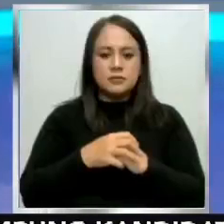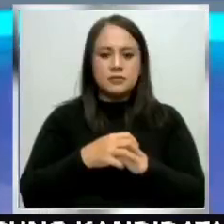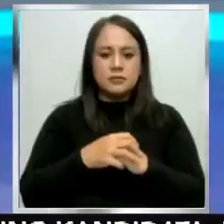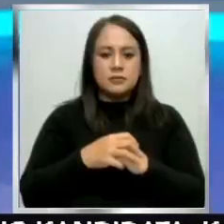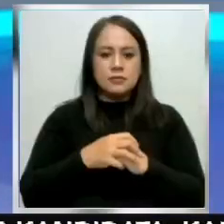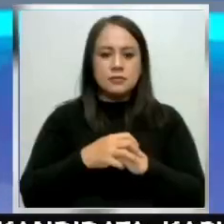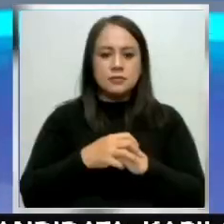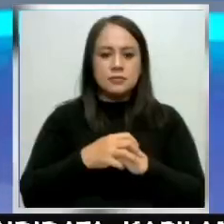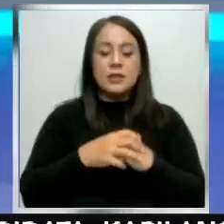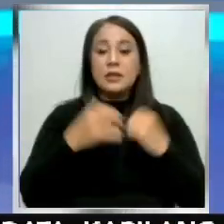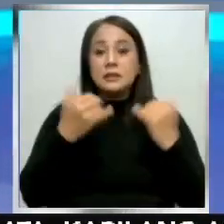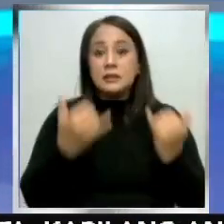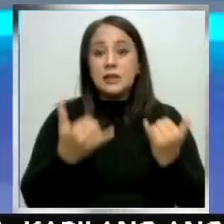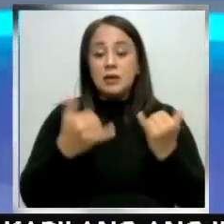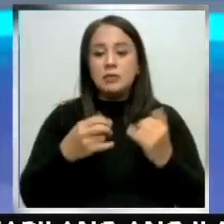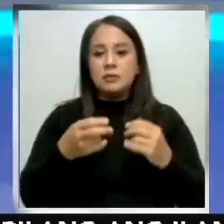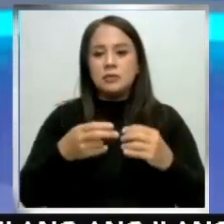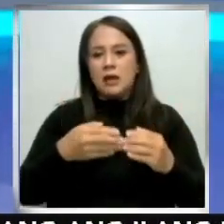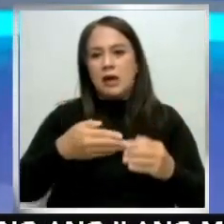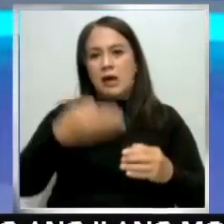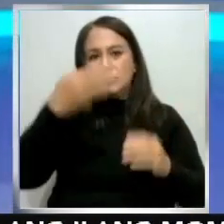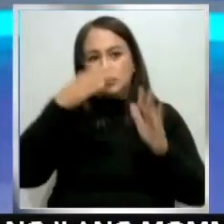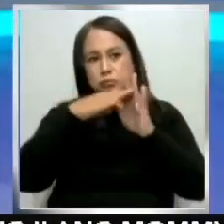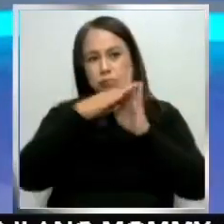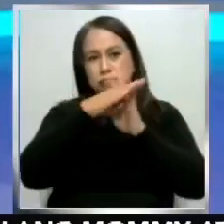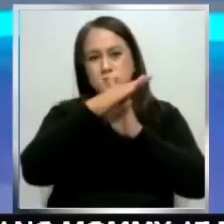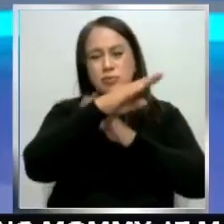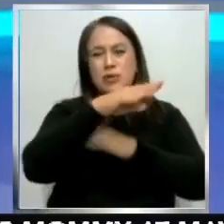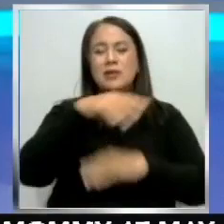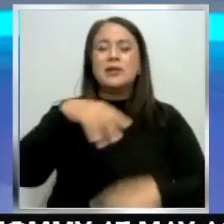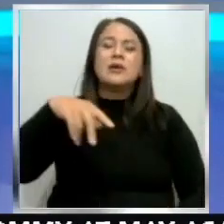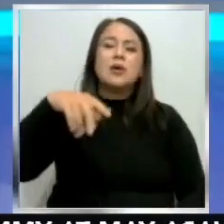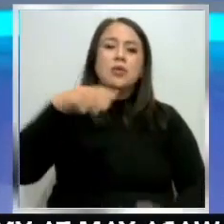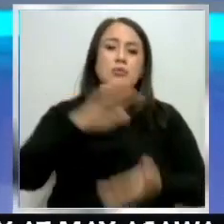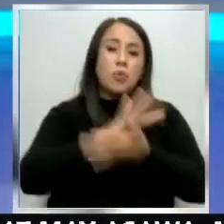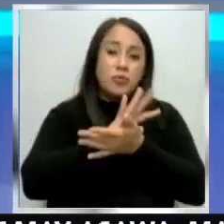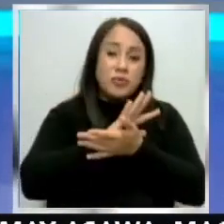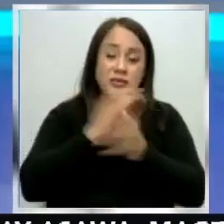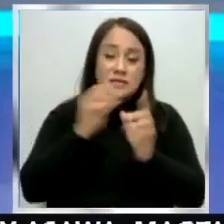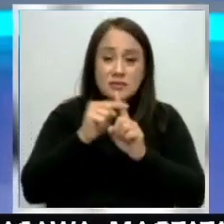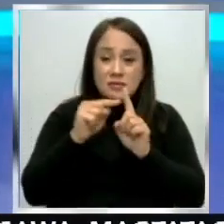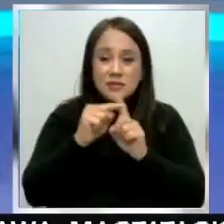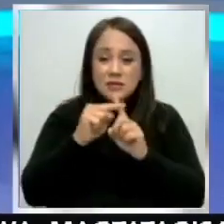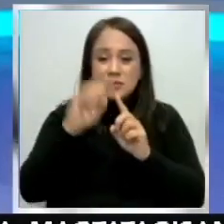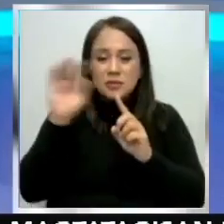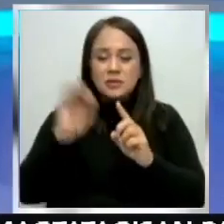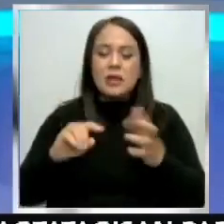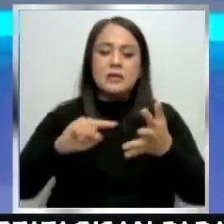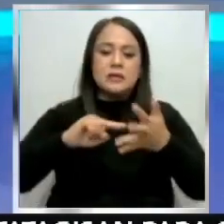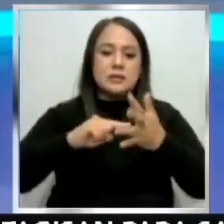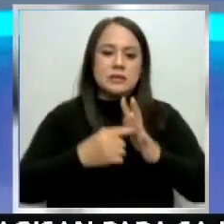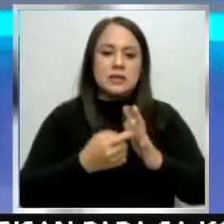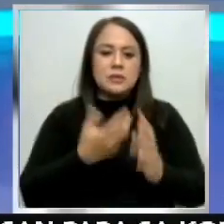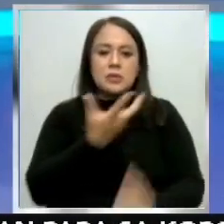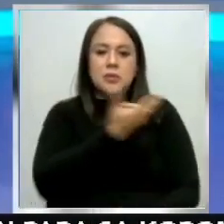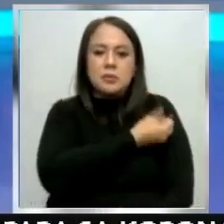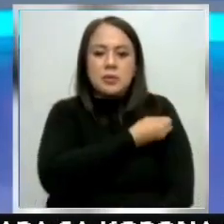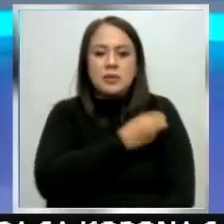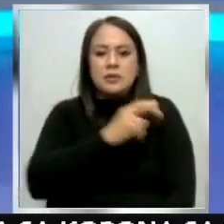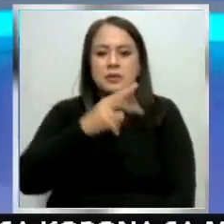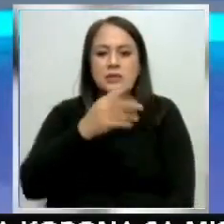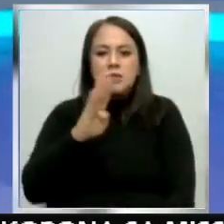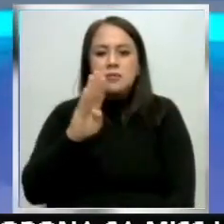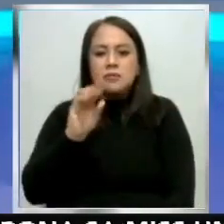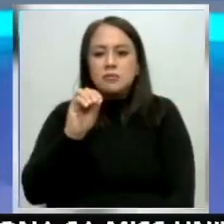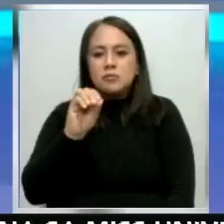Ngayong pataas ang COVID positivity rate sa ilang bahagi ng bansa, sisimula na ang pagbabakuna ng second booster shot